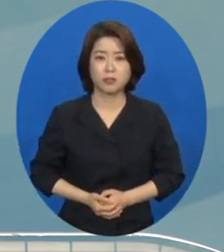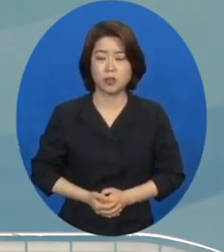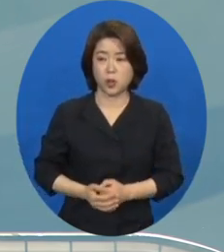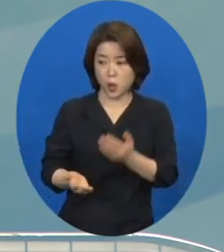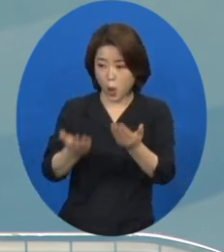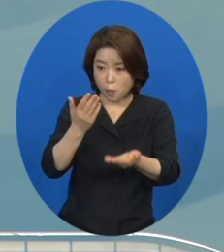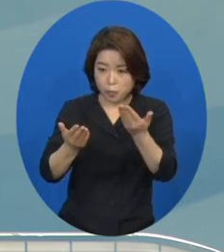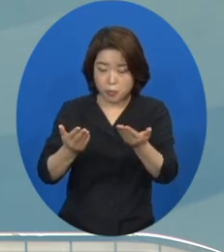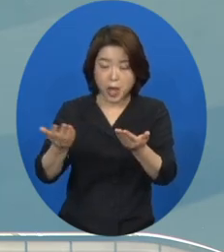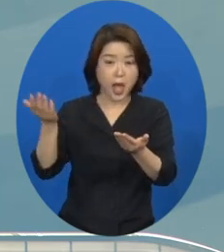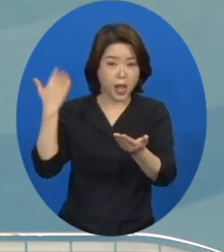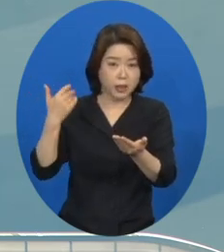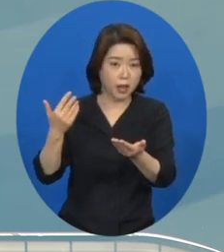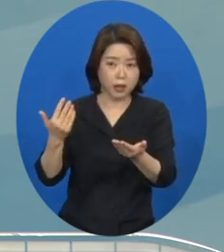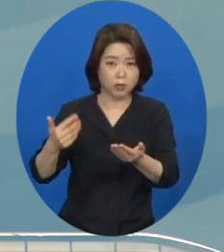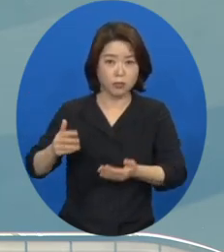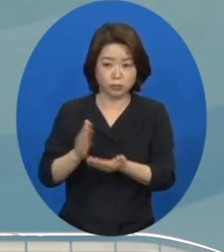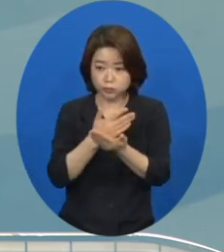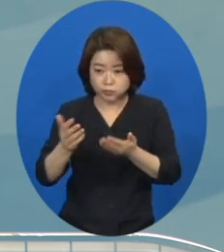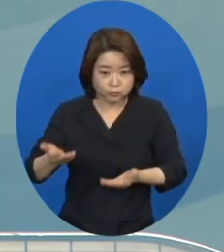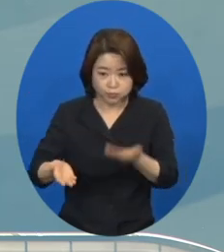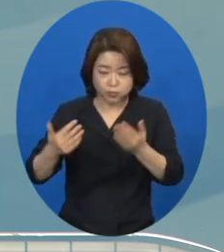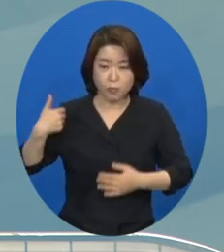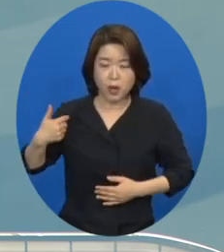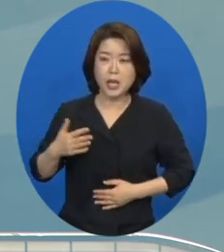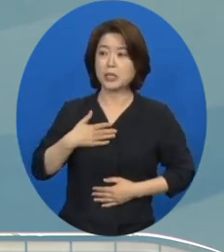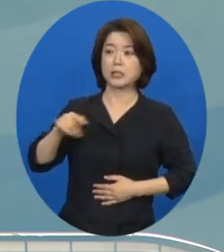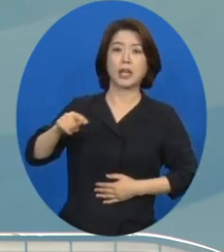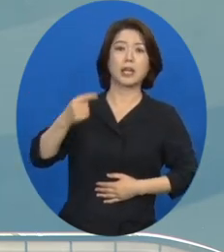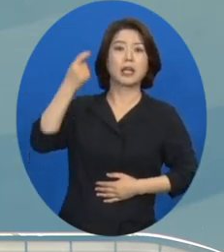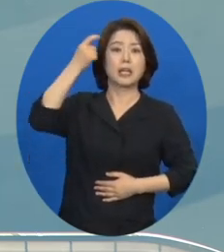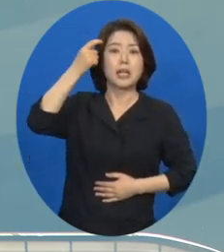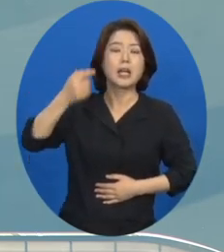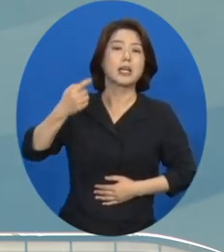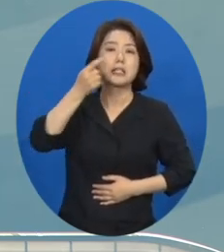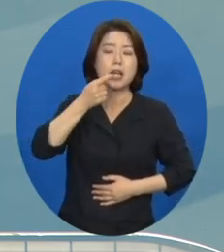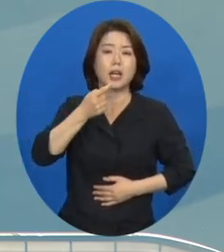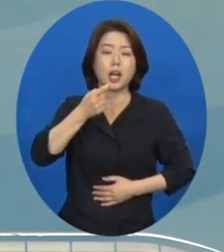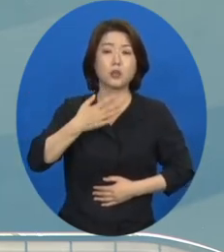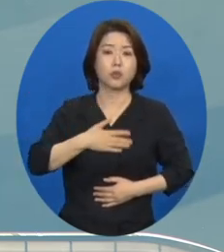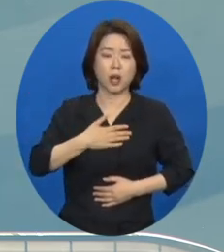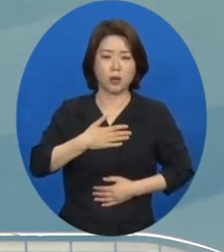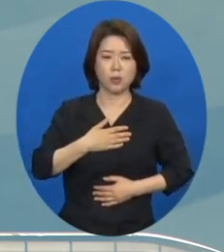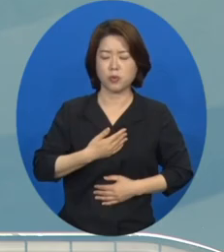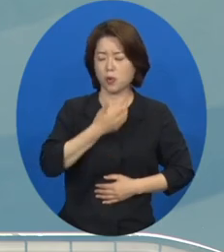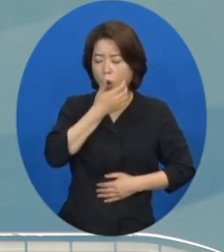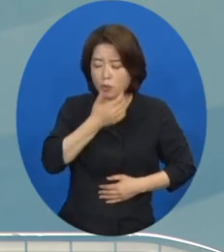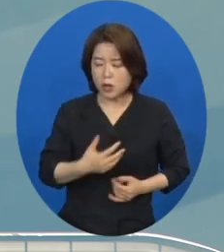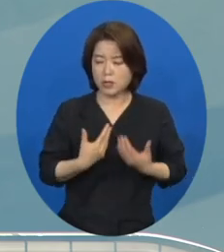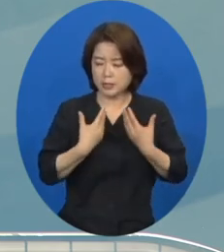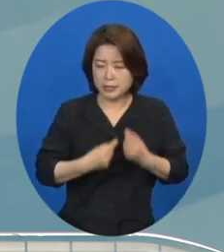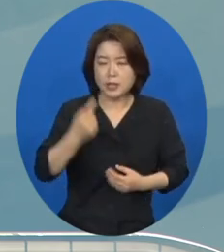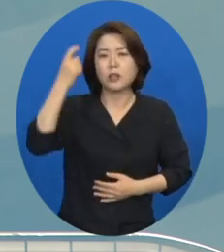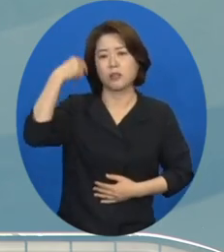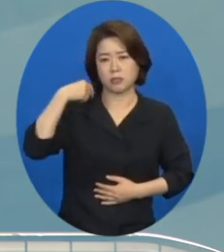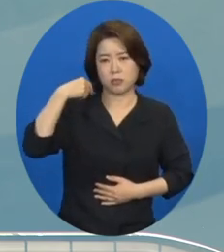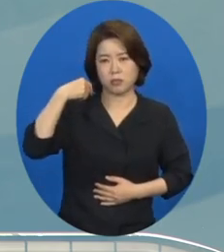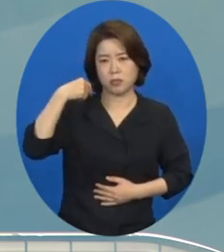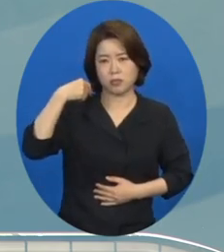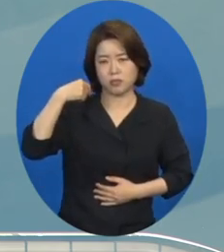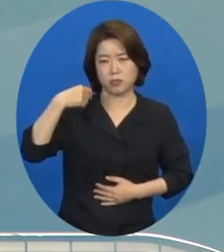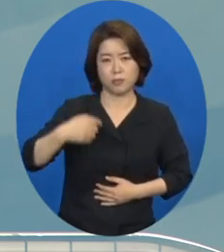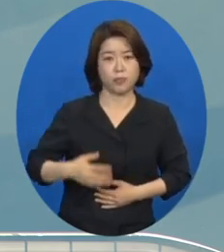분별을 못했을 때는 그게 난 줄 생각하고 너무 부끄럽고 너무 좌절감 느끼고